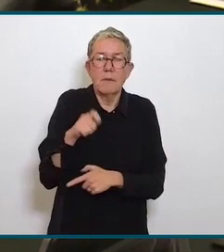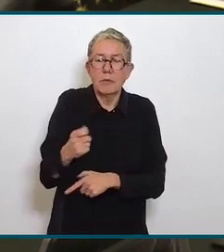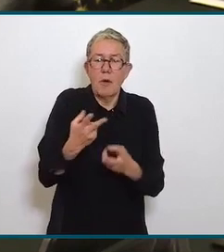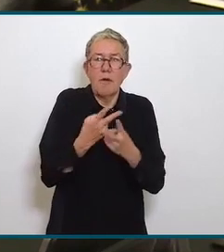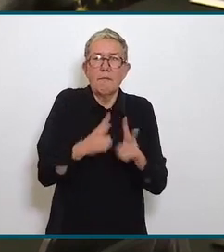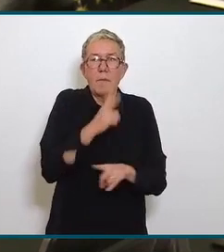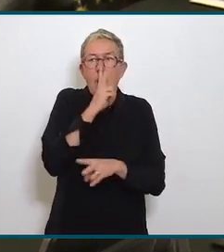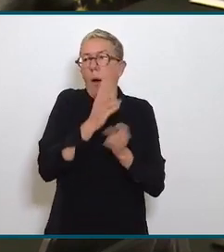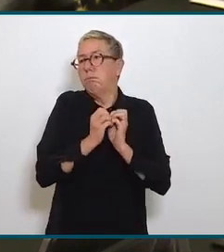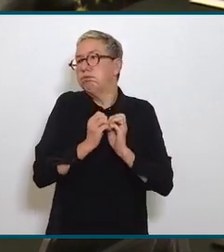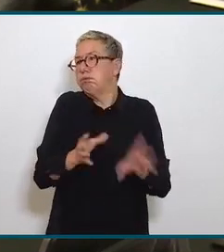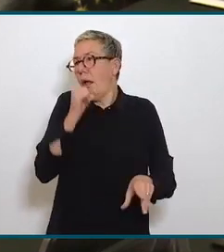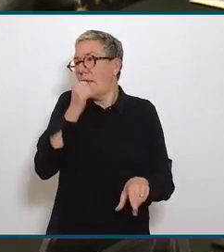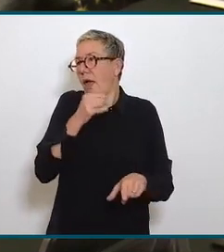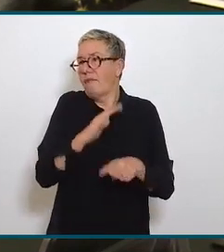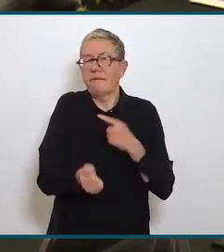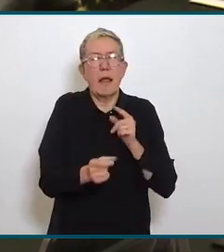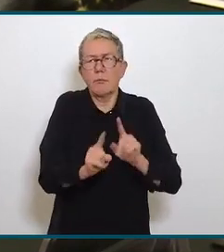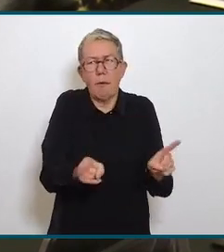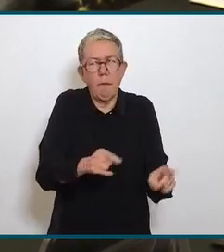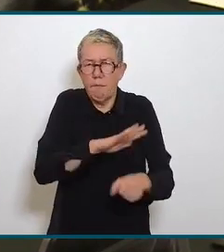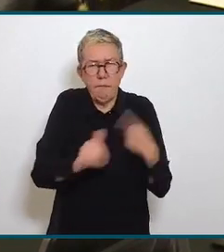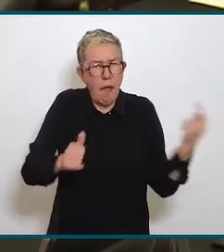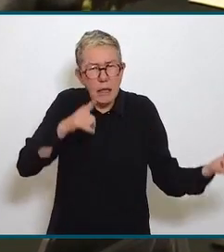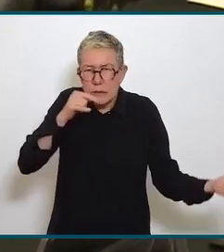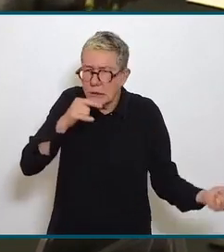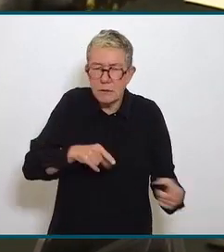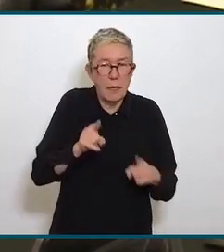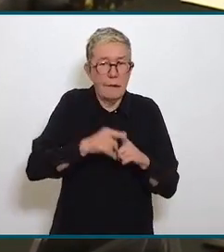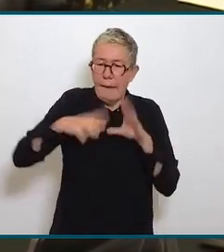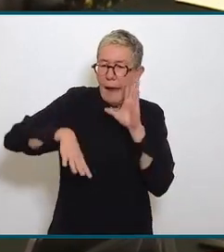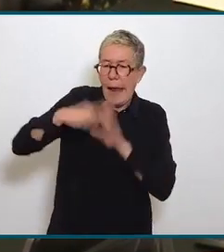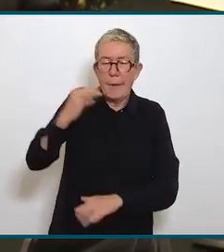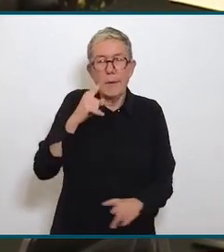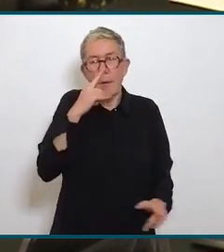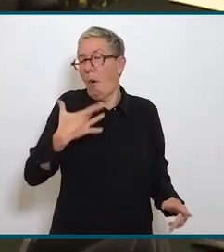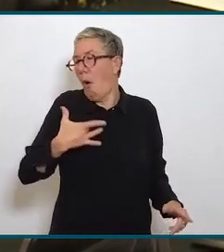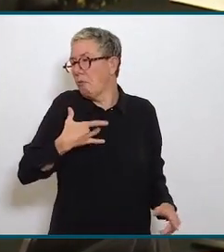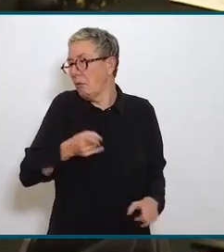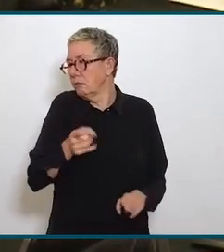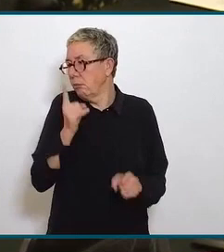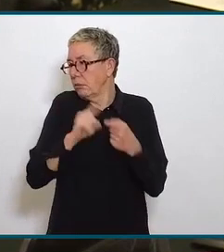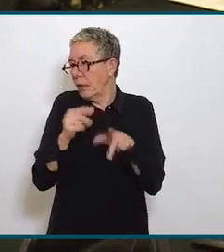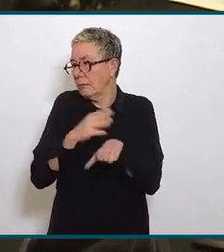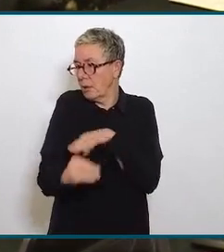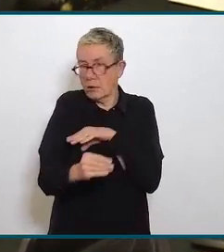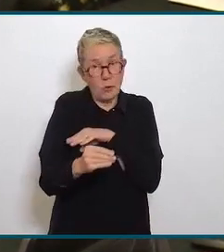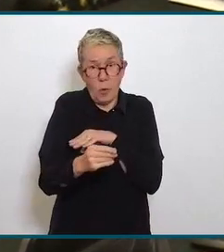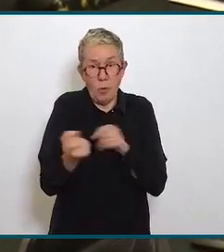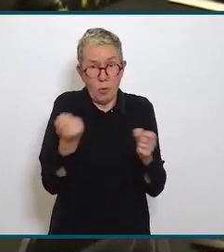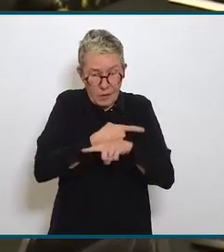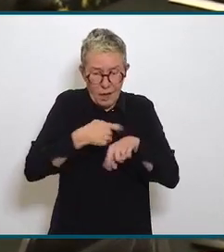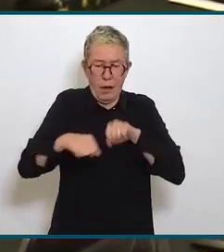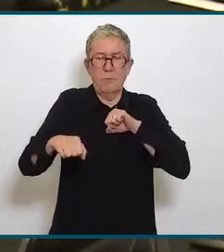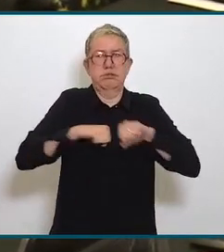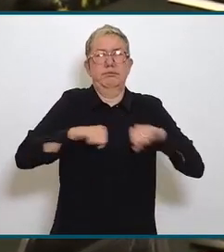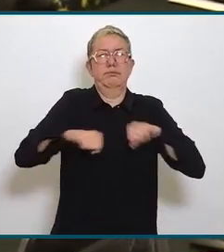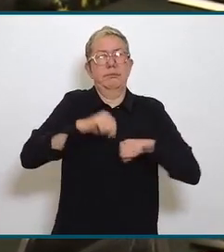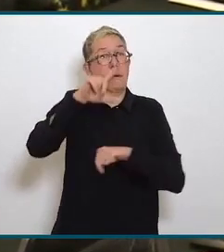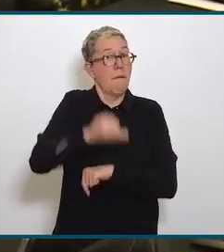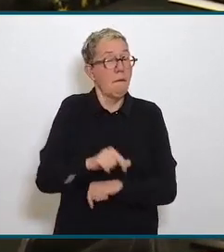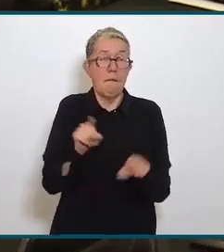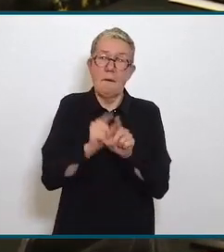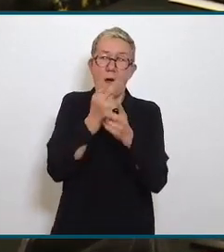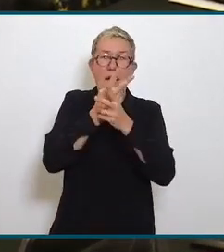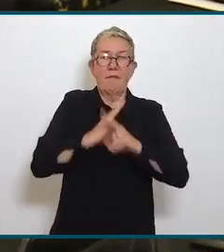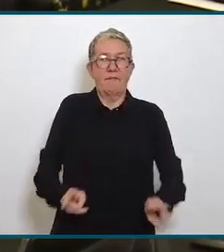rien, elle fait. Non, la ville et ses élus ne se désintéressent pas de ces sujets, ils agissent. Non, la ville ne confond